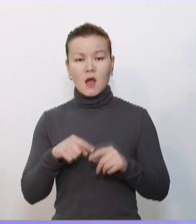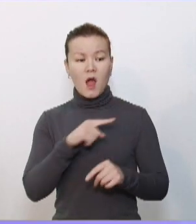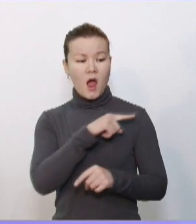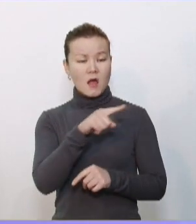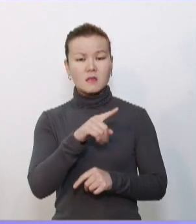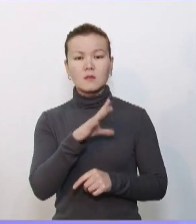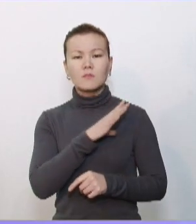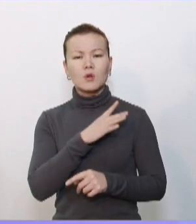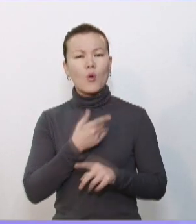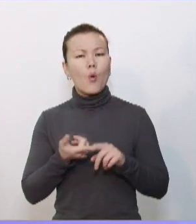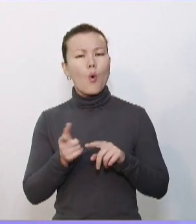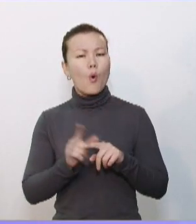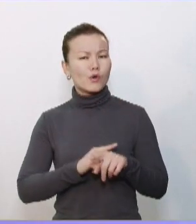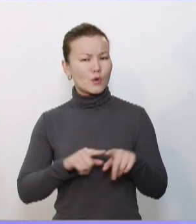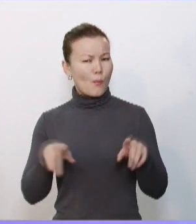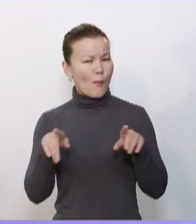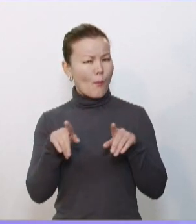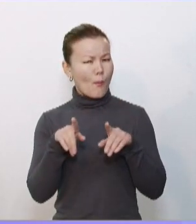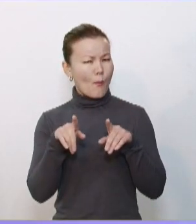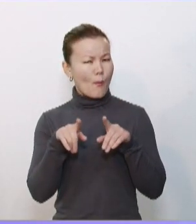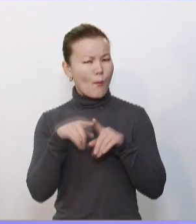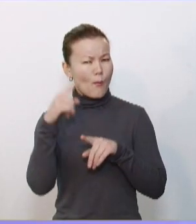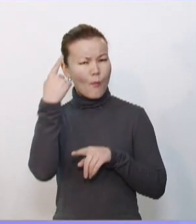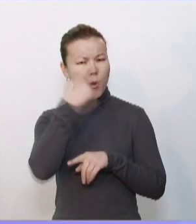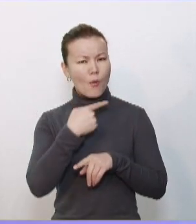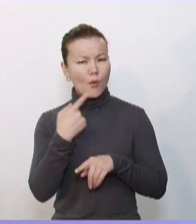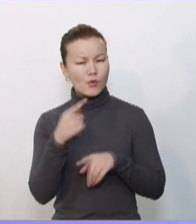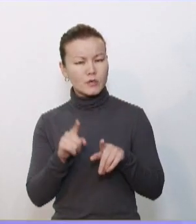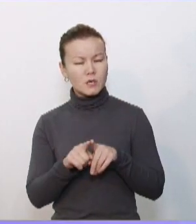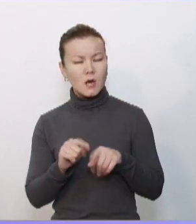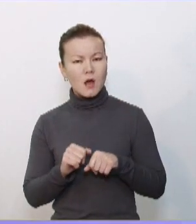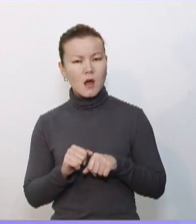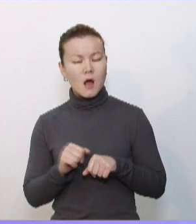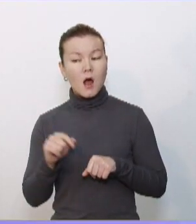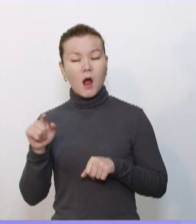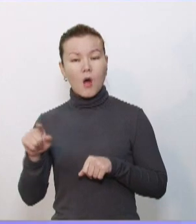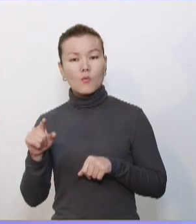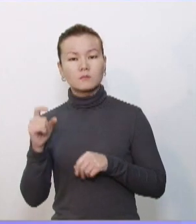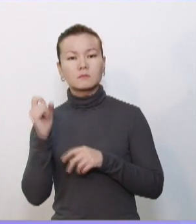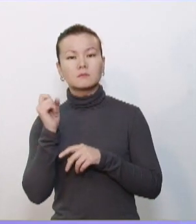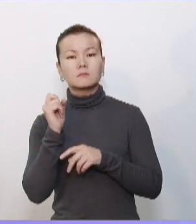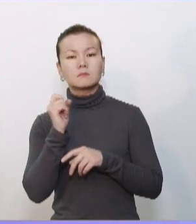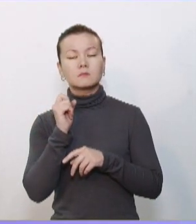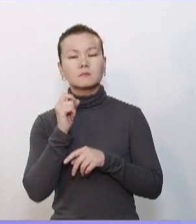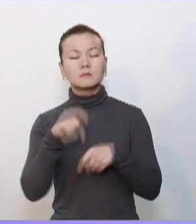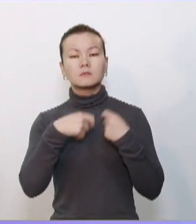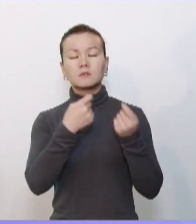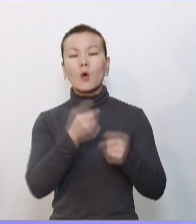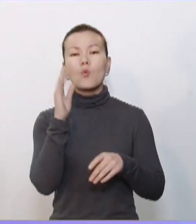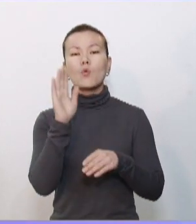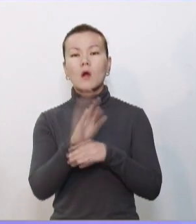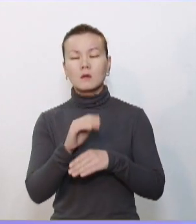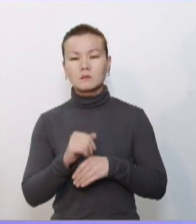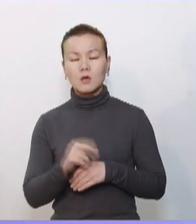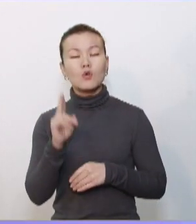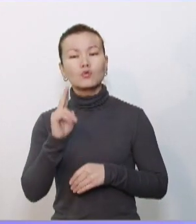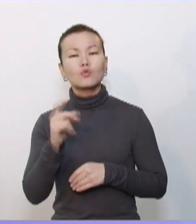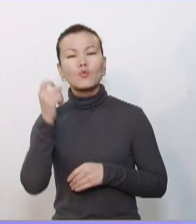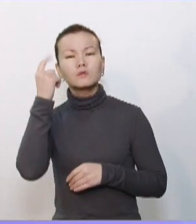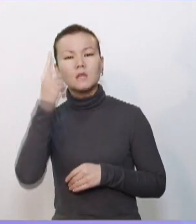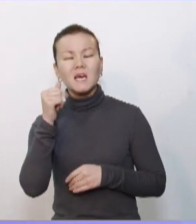были очень похожи. Однажды он издал указ. Кто узнает